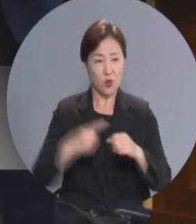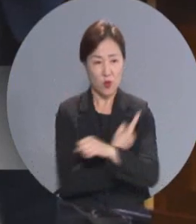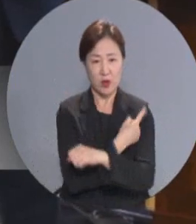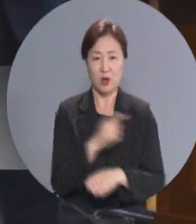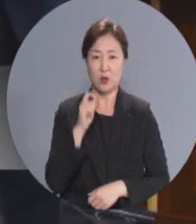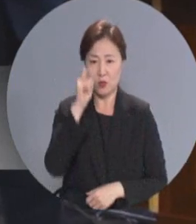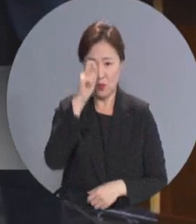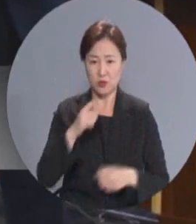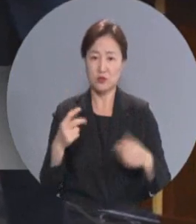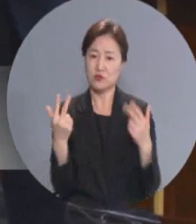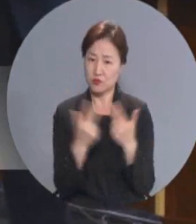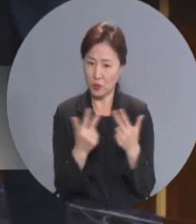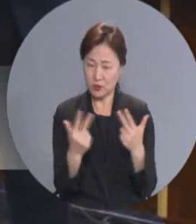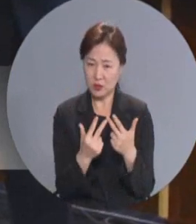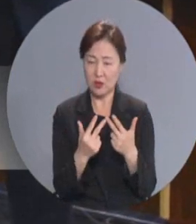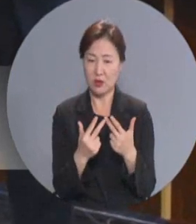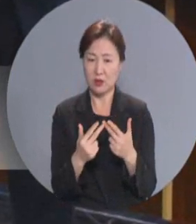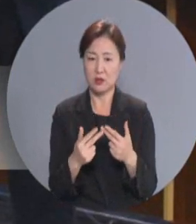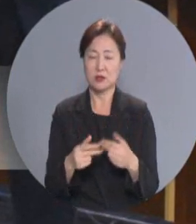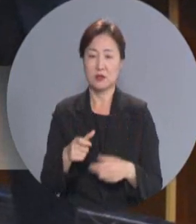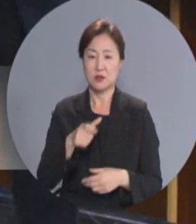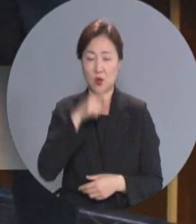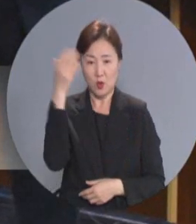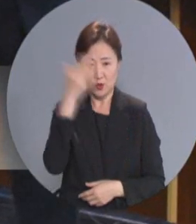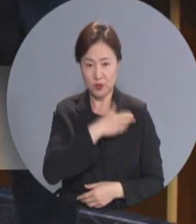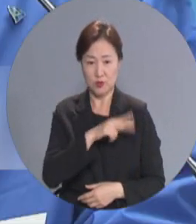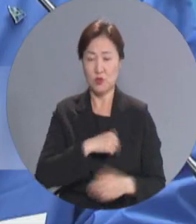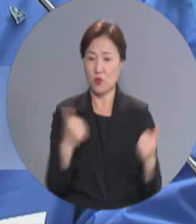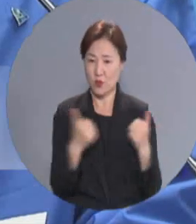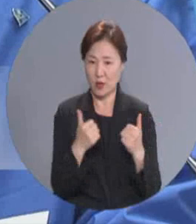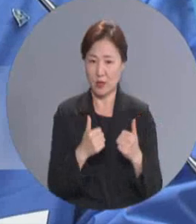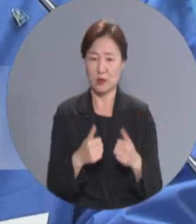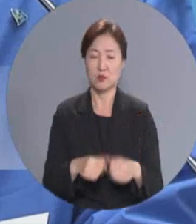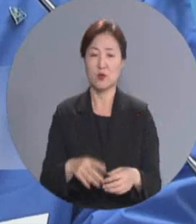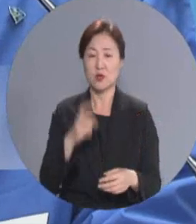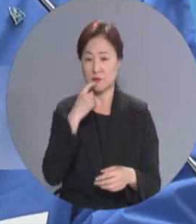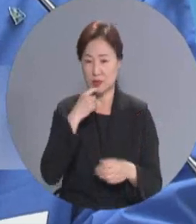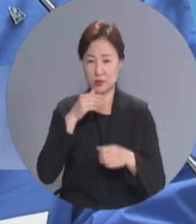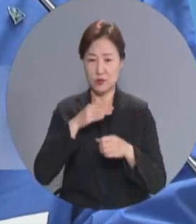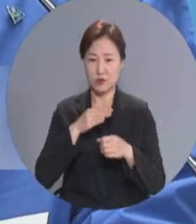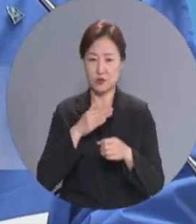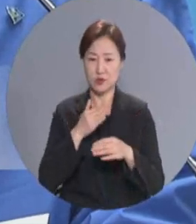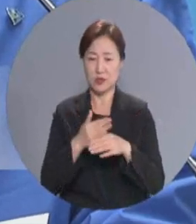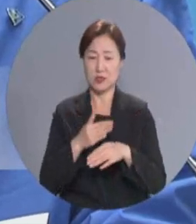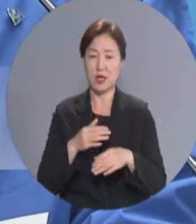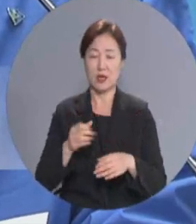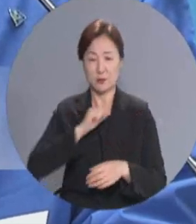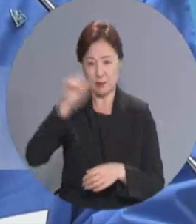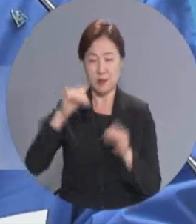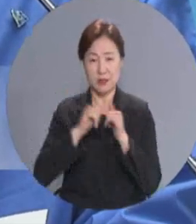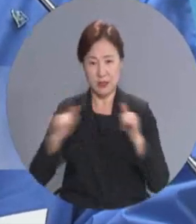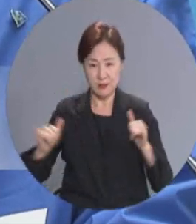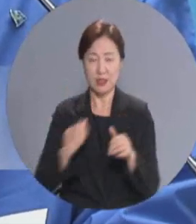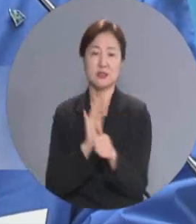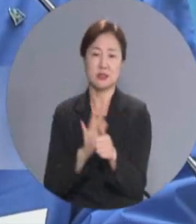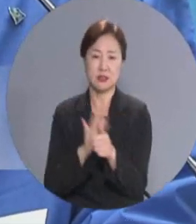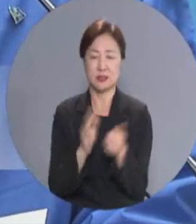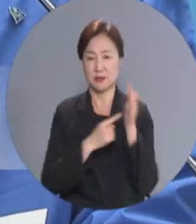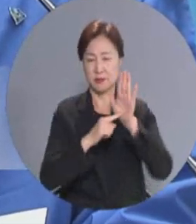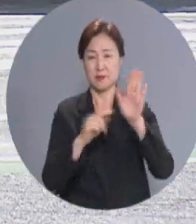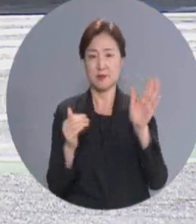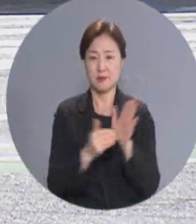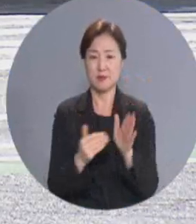고흥군과 군의회, 곡성군과 의회, 여수시 의회, 여기에 민주당 소속 국회의원 당선인들도 지지를